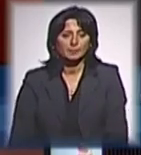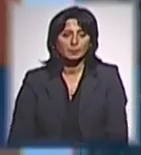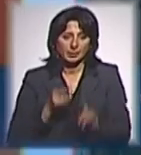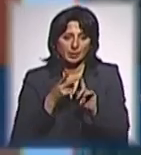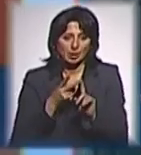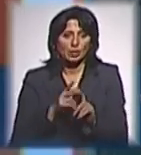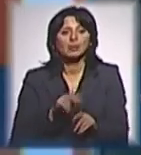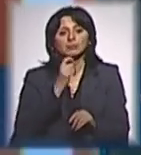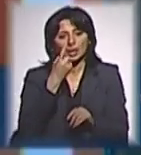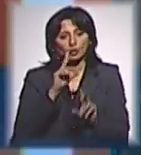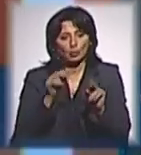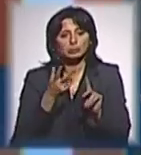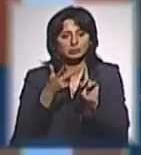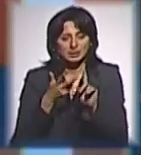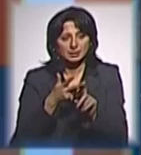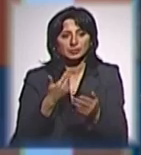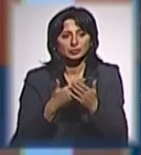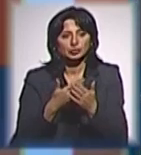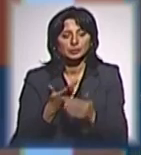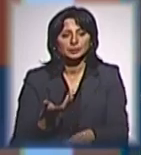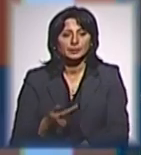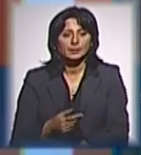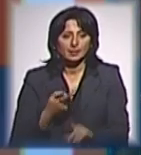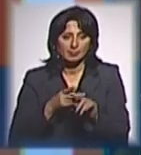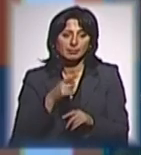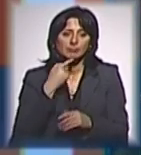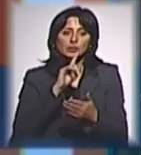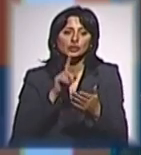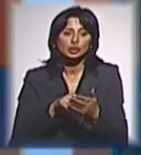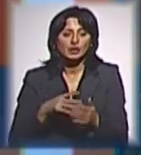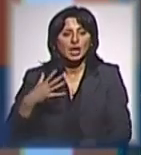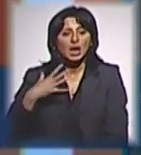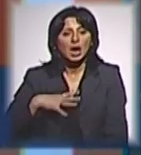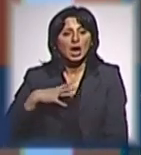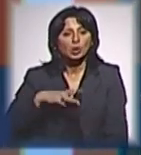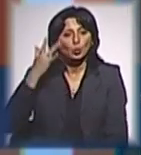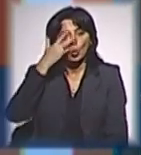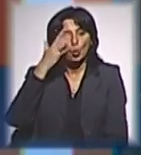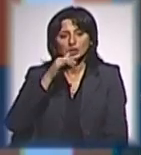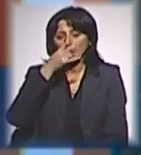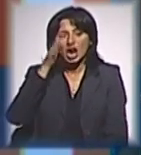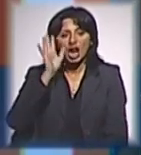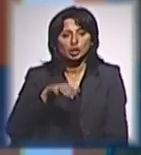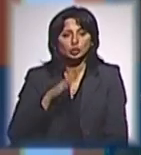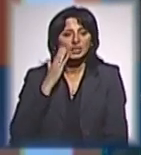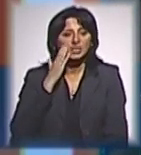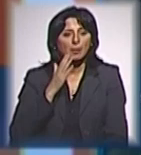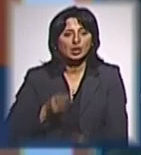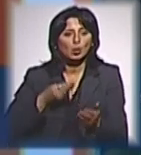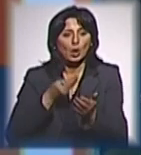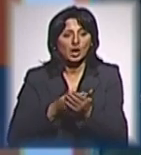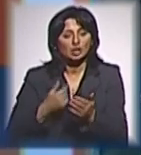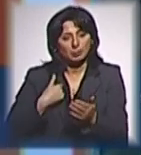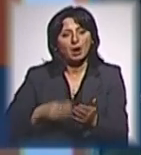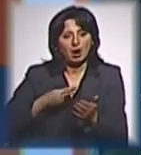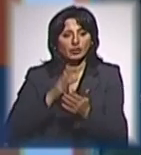დაპირება. კიდევ ერთი დაპირება და ამაზეც მინდა კითხოთ, ქართულ ოცნებას არ შეუძლია სამართლიანობის აღდგენა და